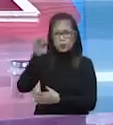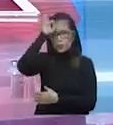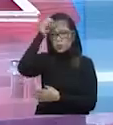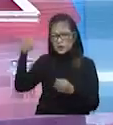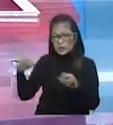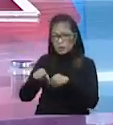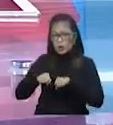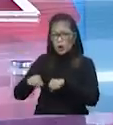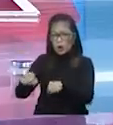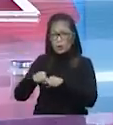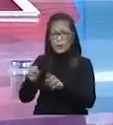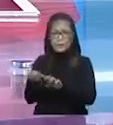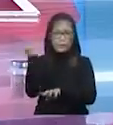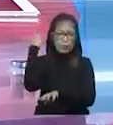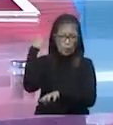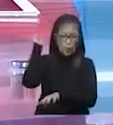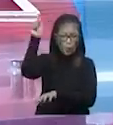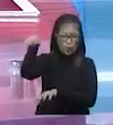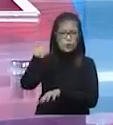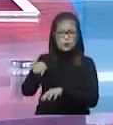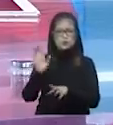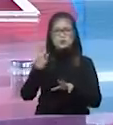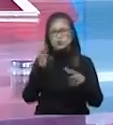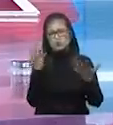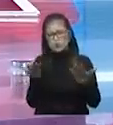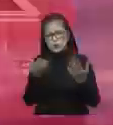yang biasa digunakan pelaku telah dijual.